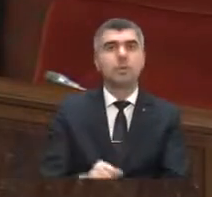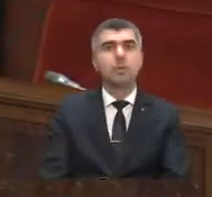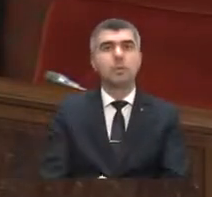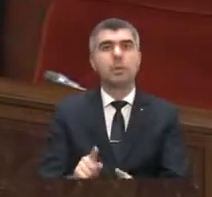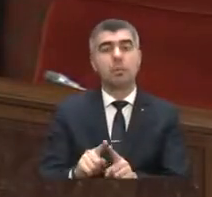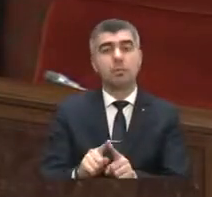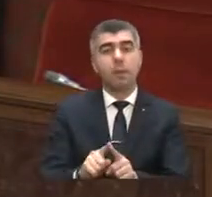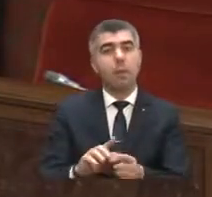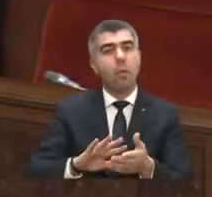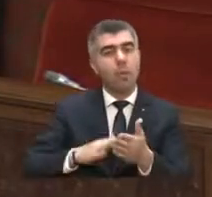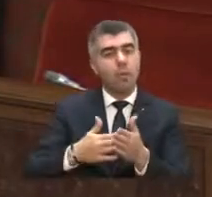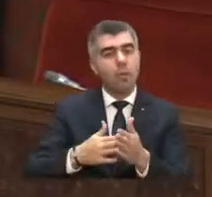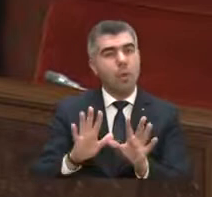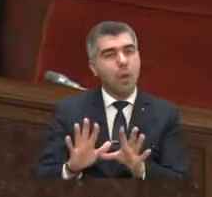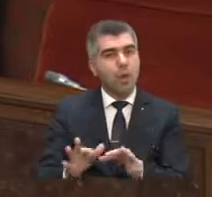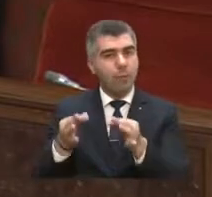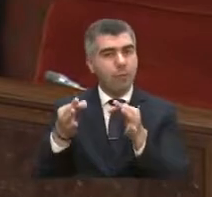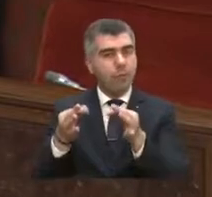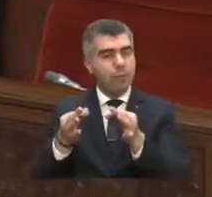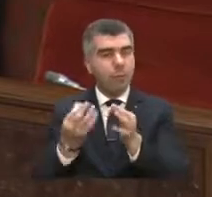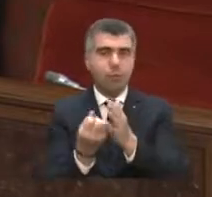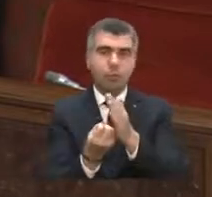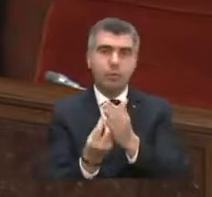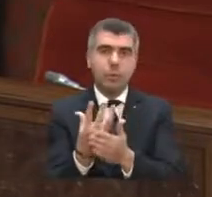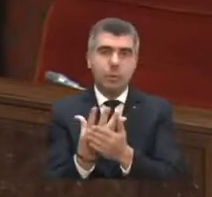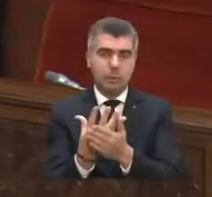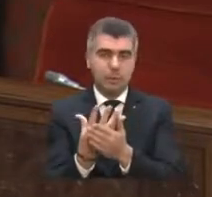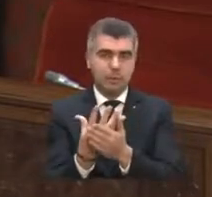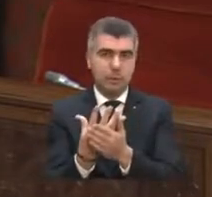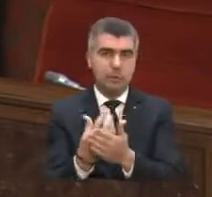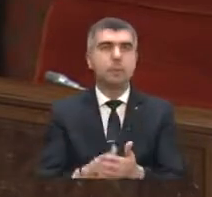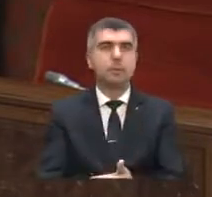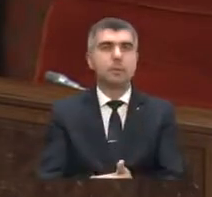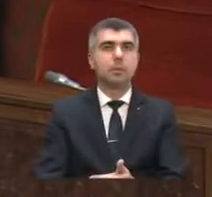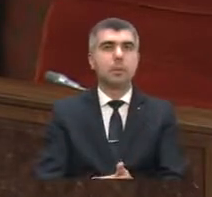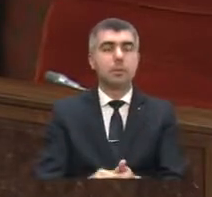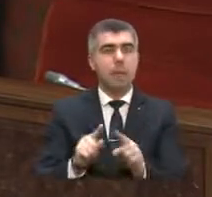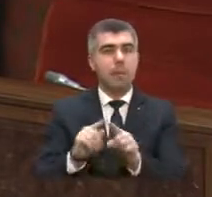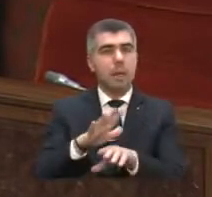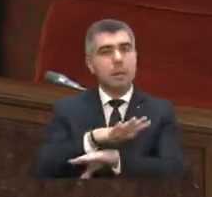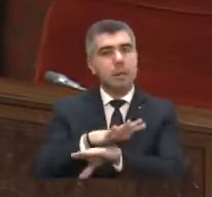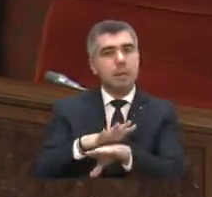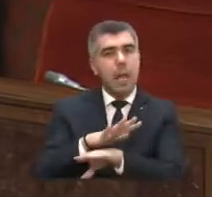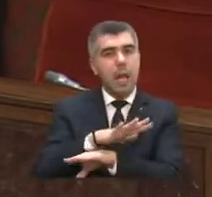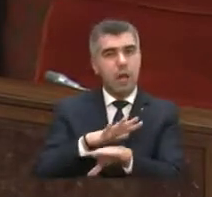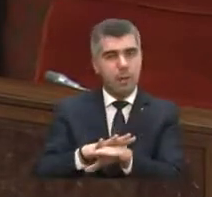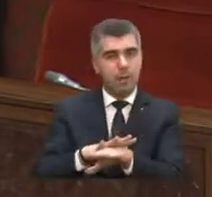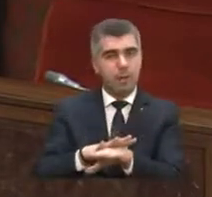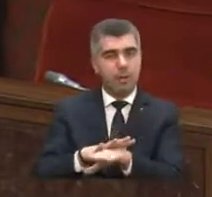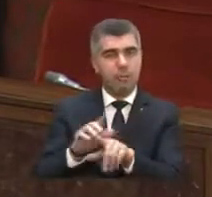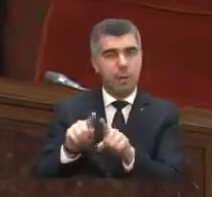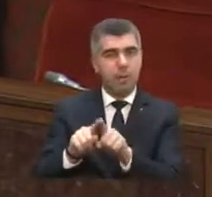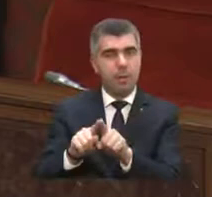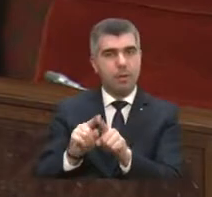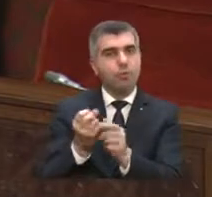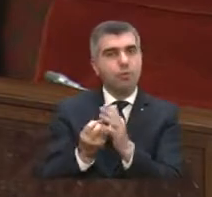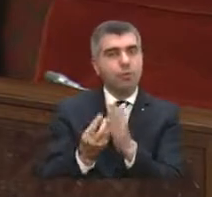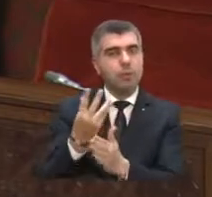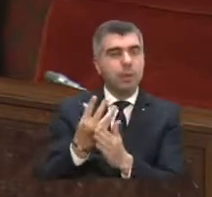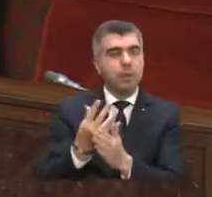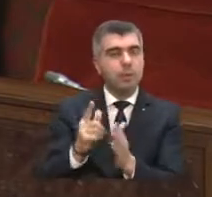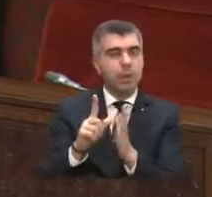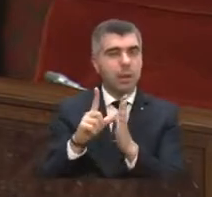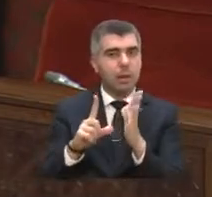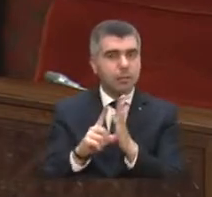دراسة الحلول، وتنظن بأنه ورش الجهوية المتقدمة غادي يعني